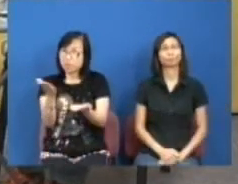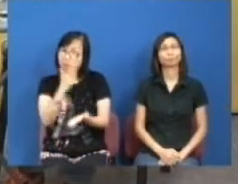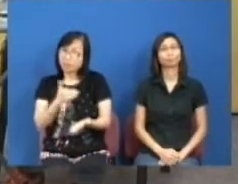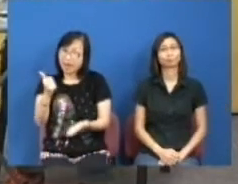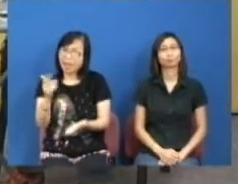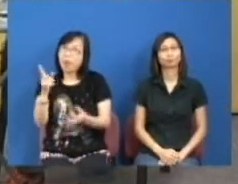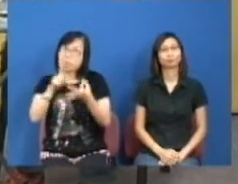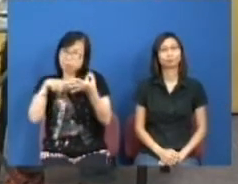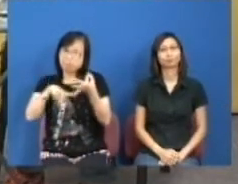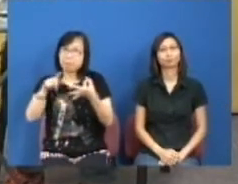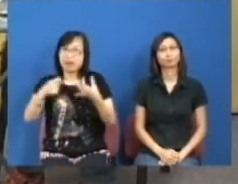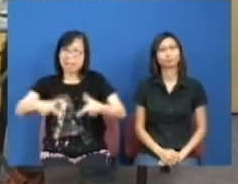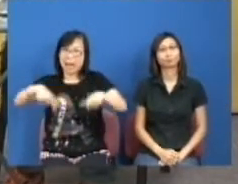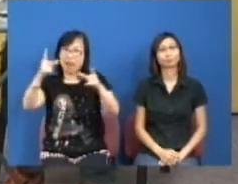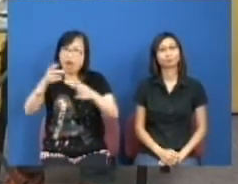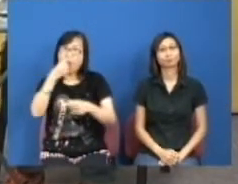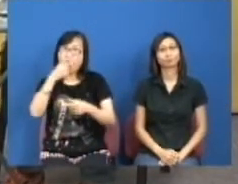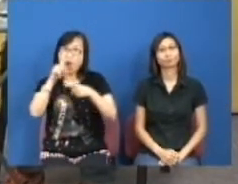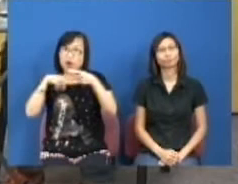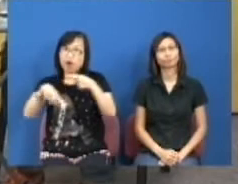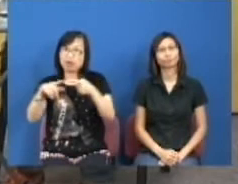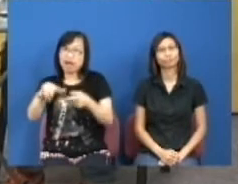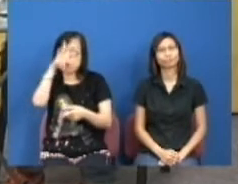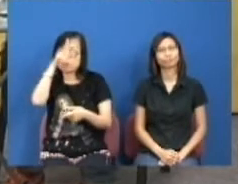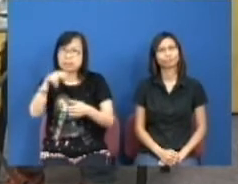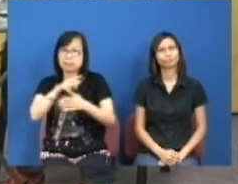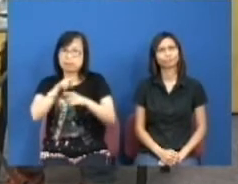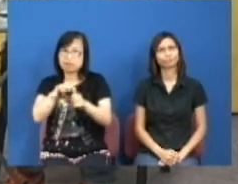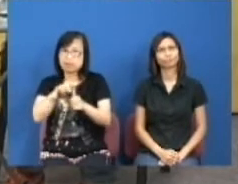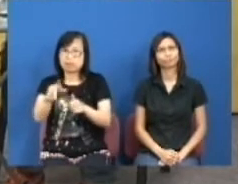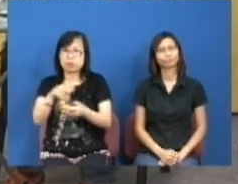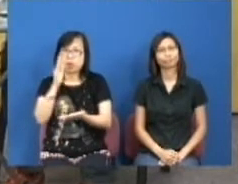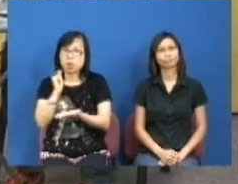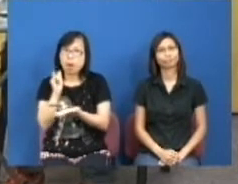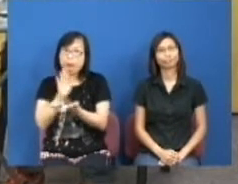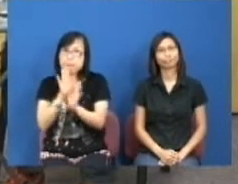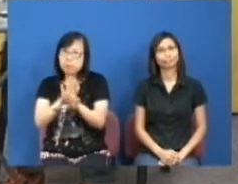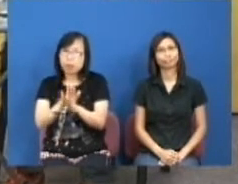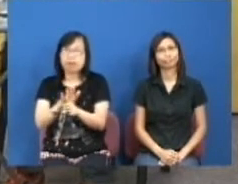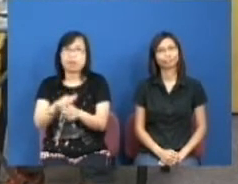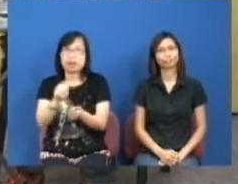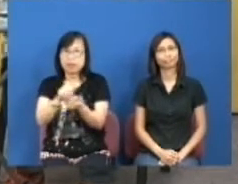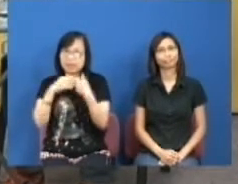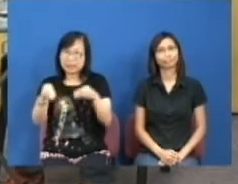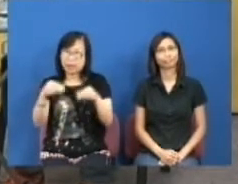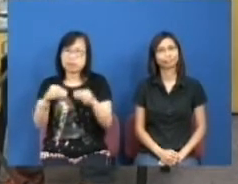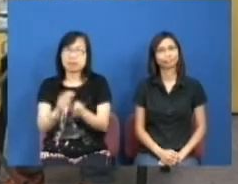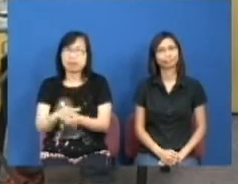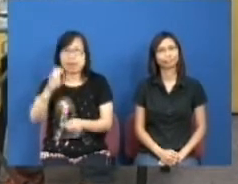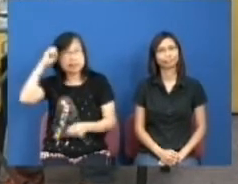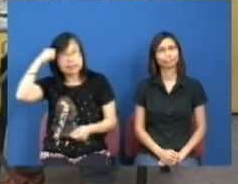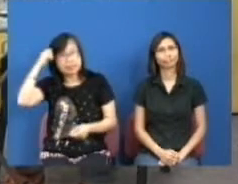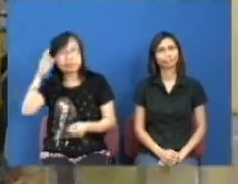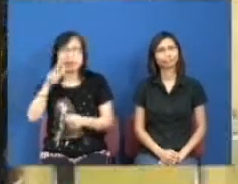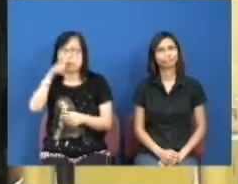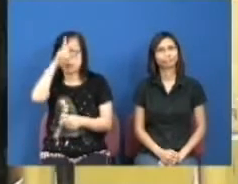係林慧文，香港大學政治與公共行政學系助理教授。咁我係專門研究香港政治啦，同埋